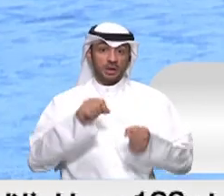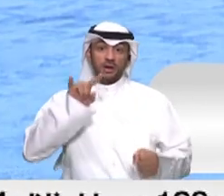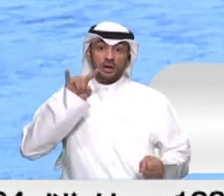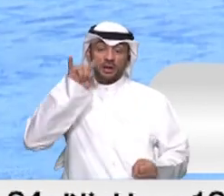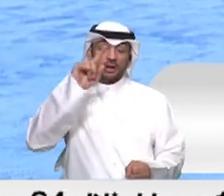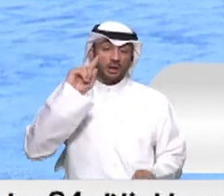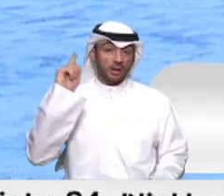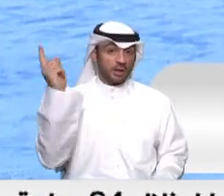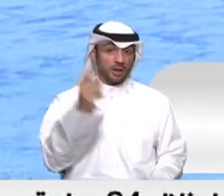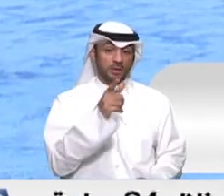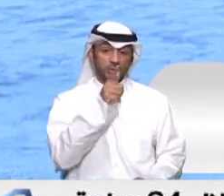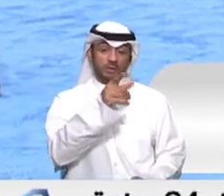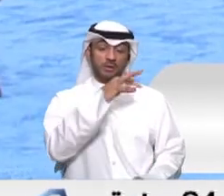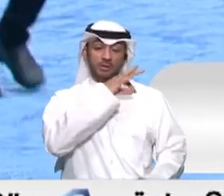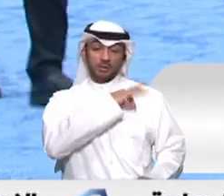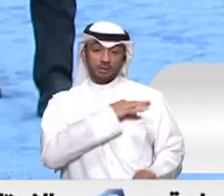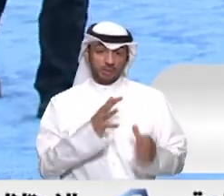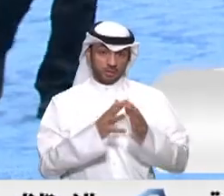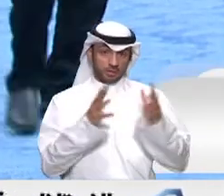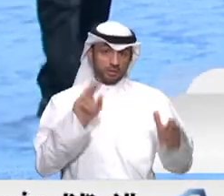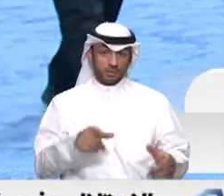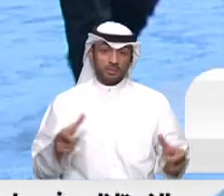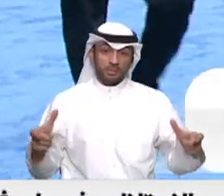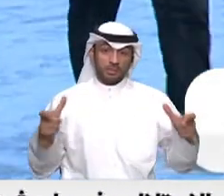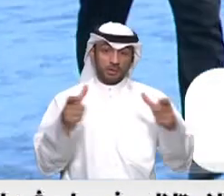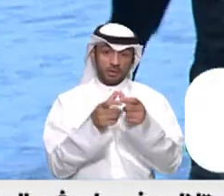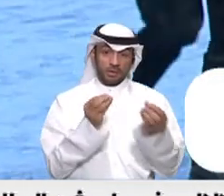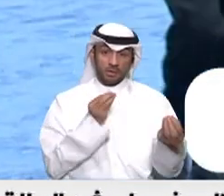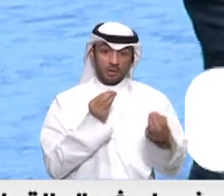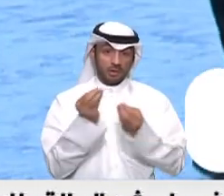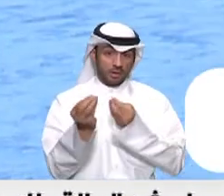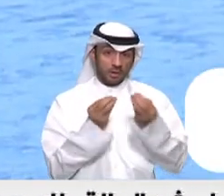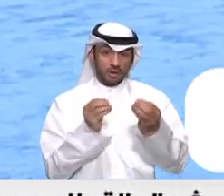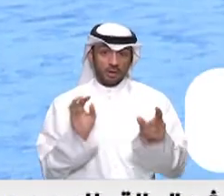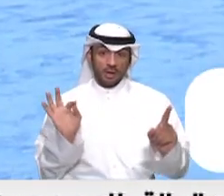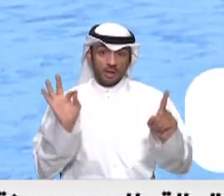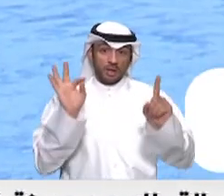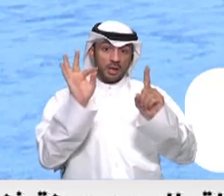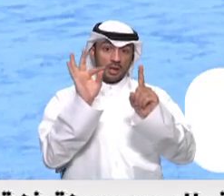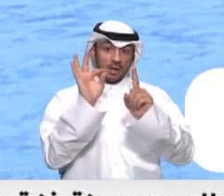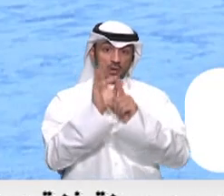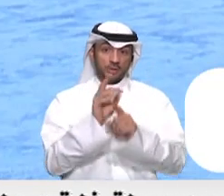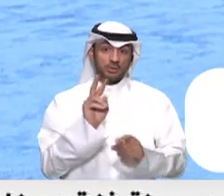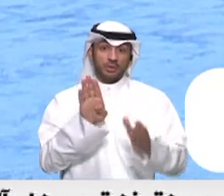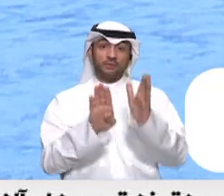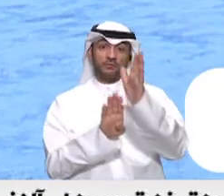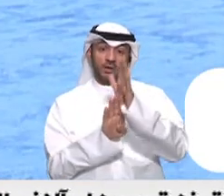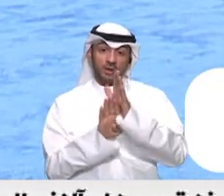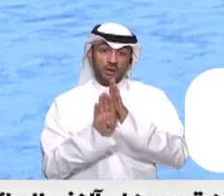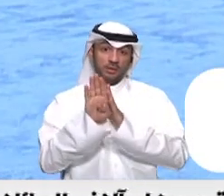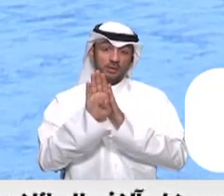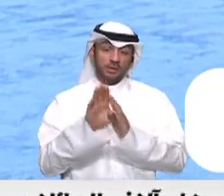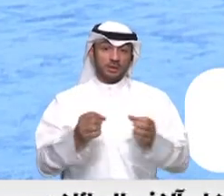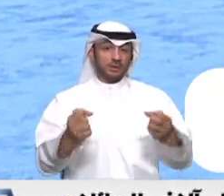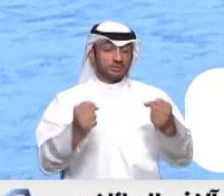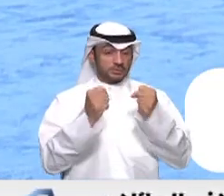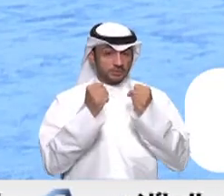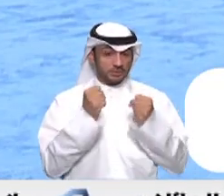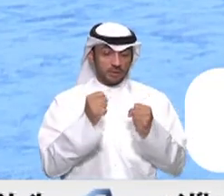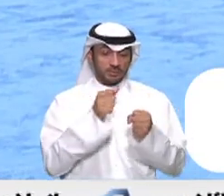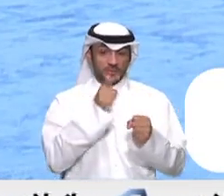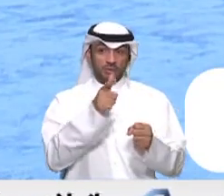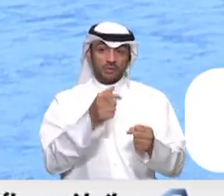مرة عالية. النقاش حول المستوى اللي وصلنا له والصعود إلى مستوى أعلى صعب، لكن ما هو